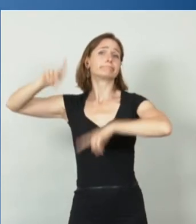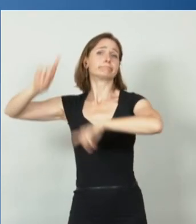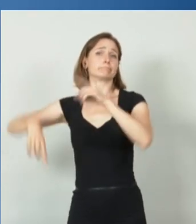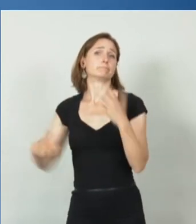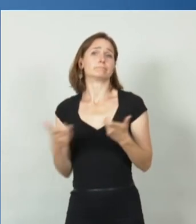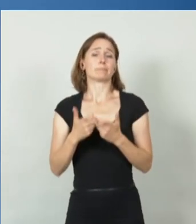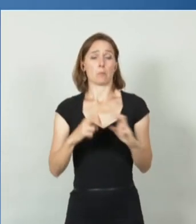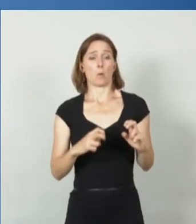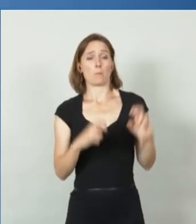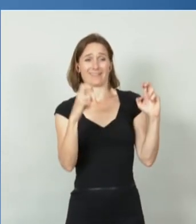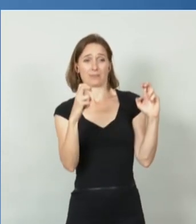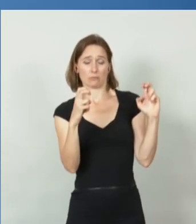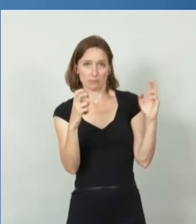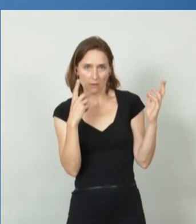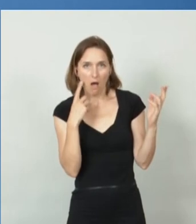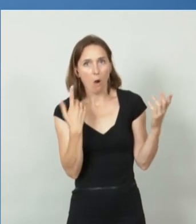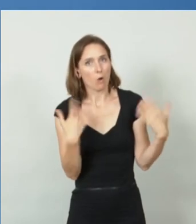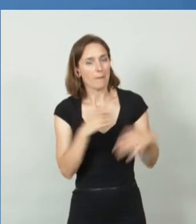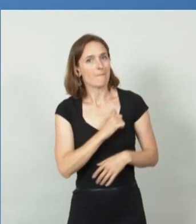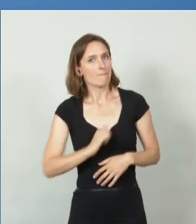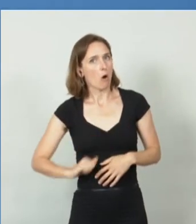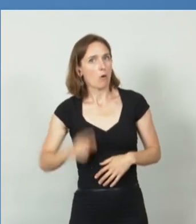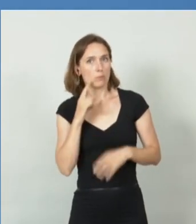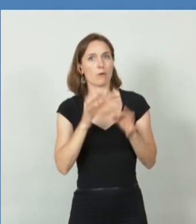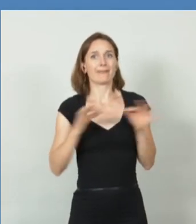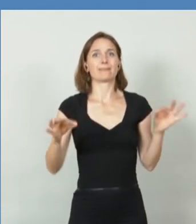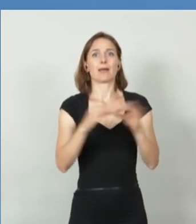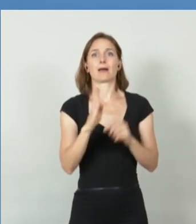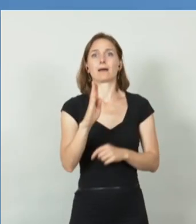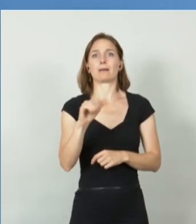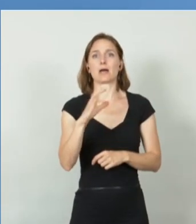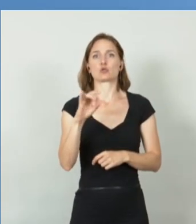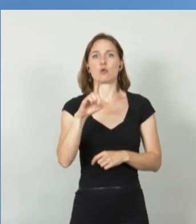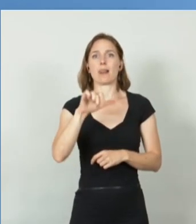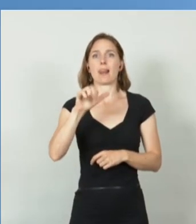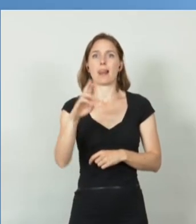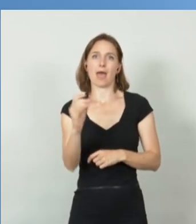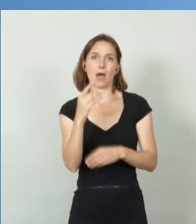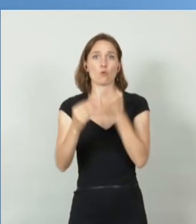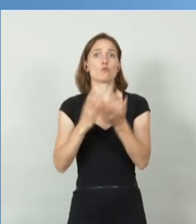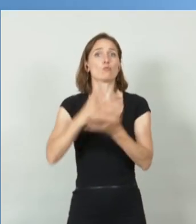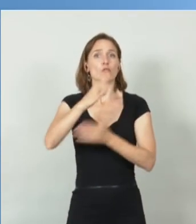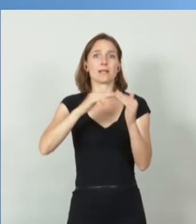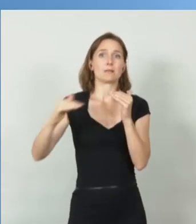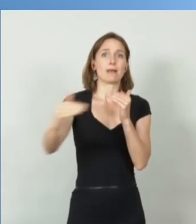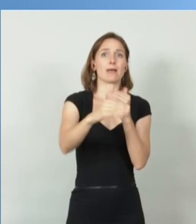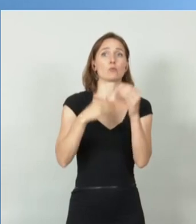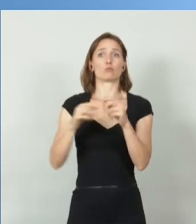non négligeables et non prévues des coûts pour le terrain Bachelard pour le projet esplanade ou encore pour l'équipementier